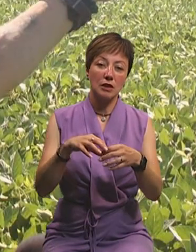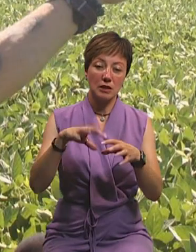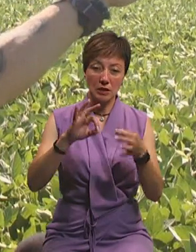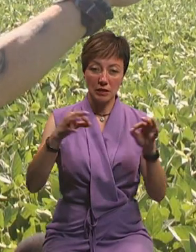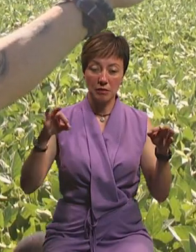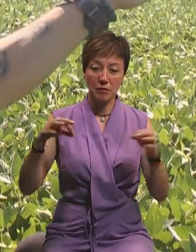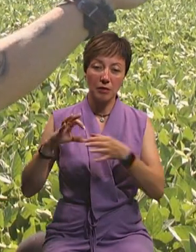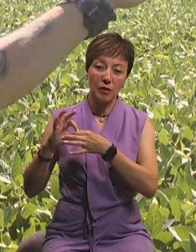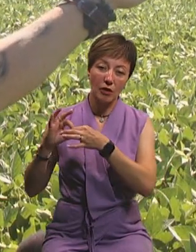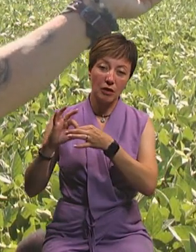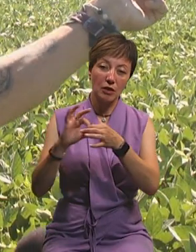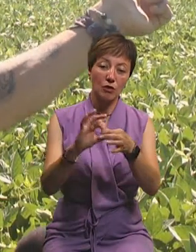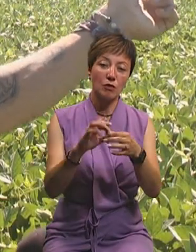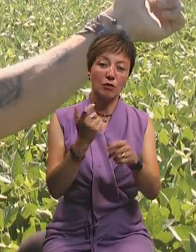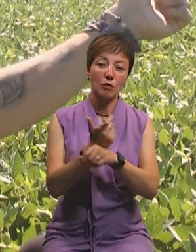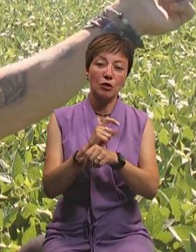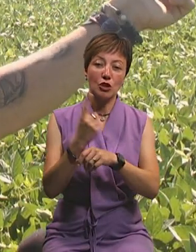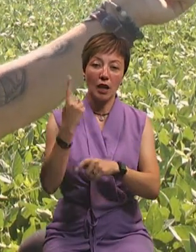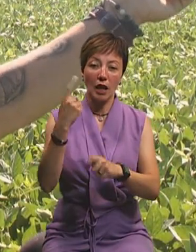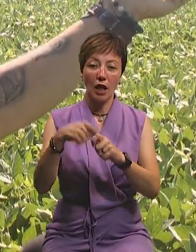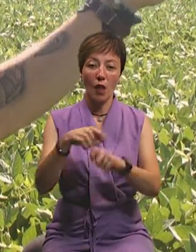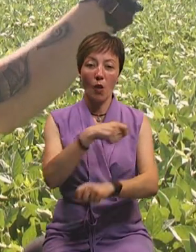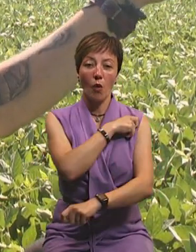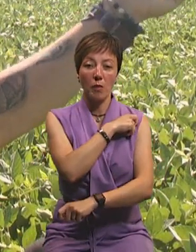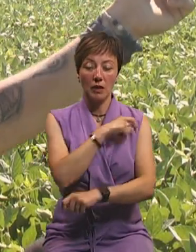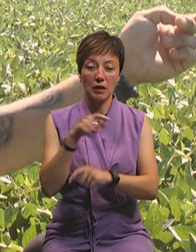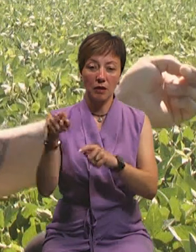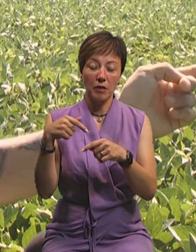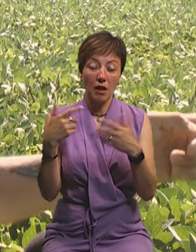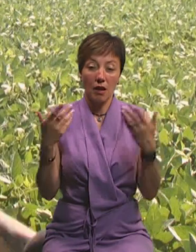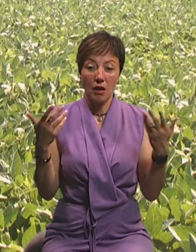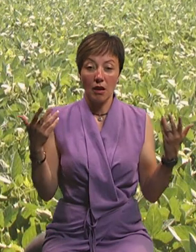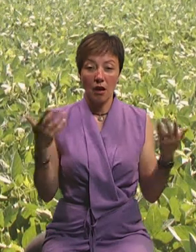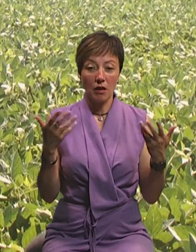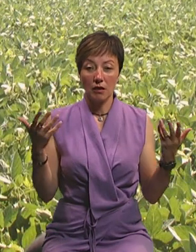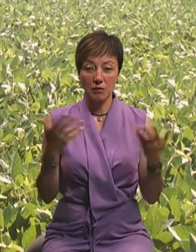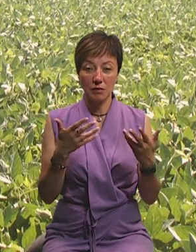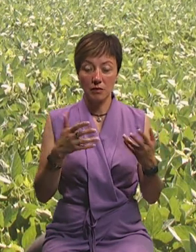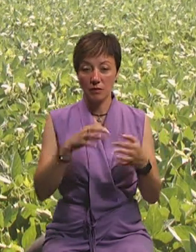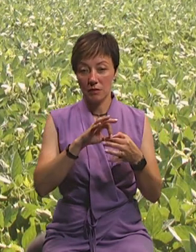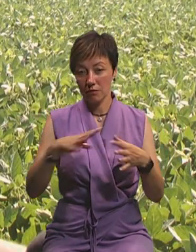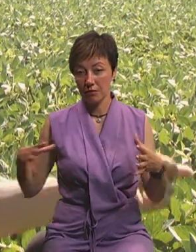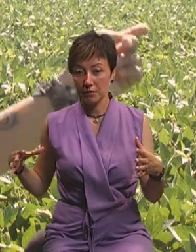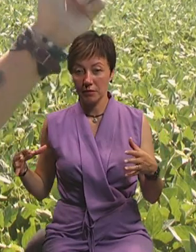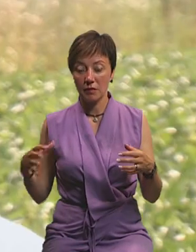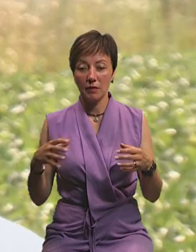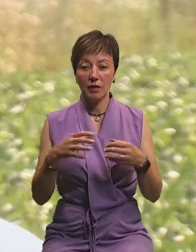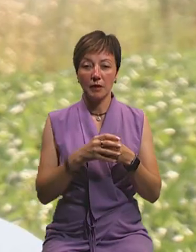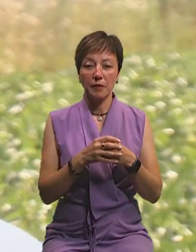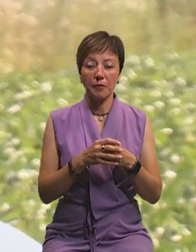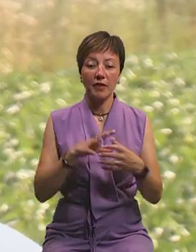протягнув мене більше кілометра там вже якимось чином злетівство от обприскувача